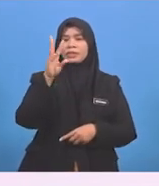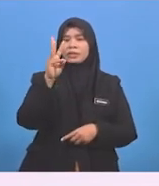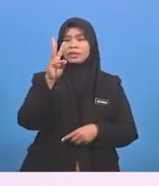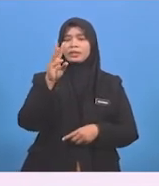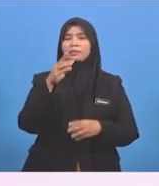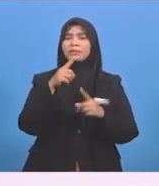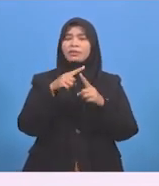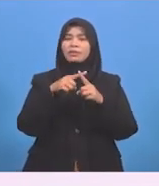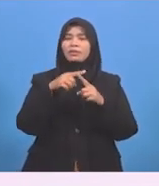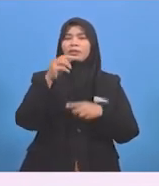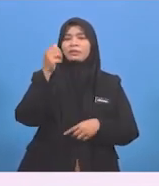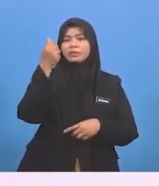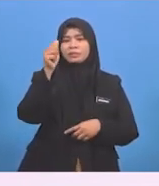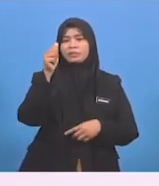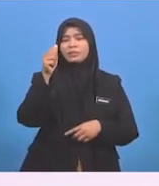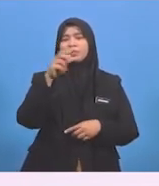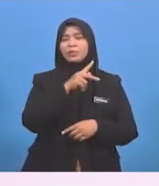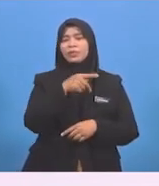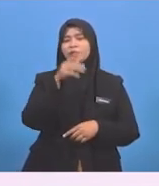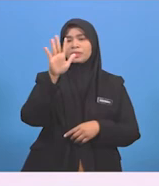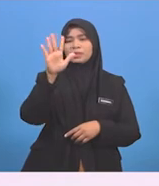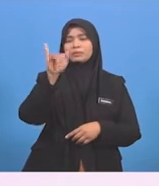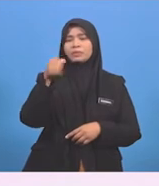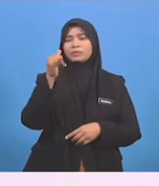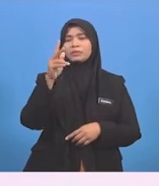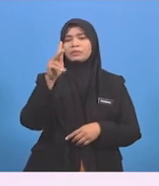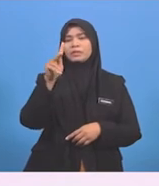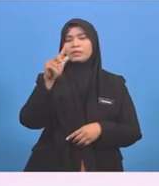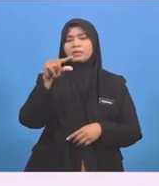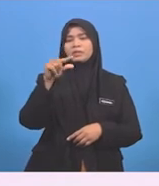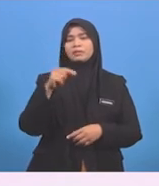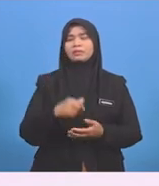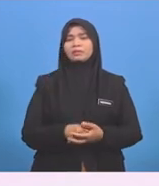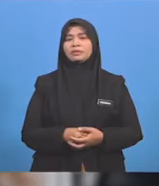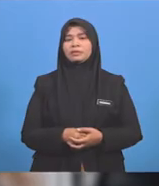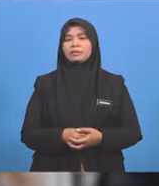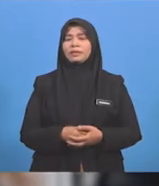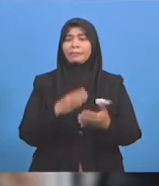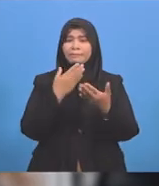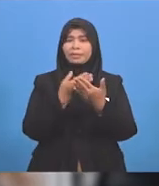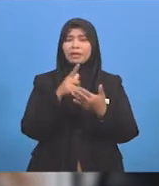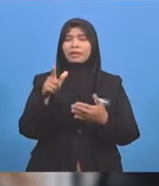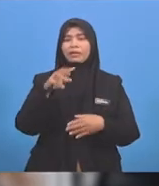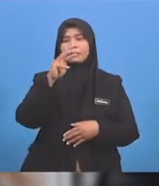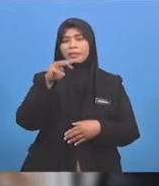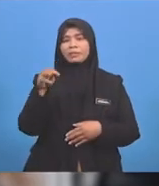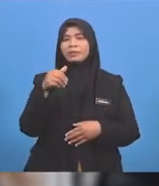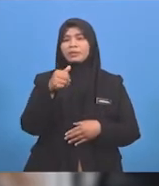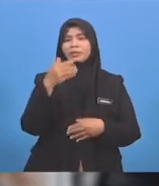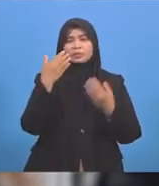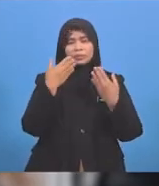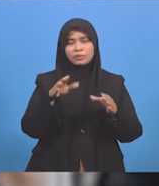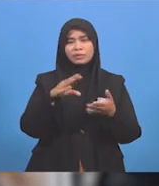darab 10 kuasa 5 joule per kilogram. Baiklah murid-murid, anda